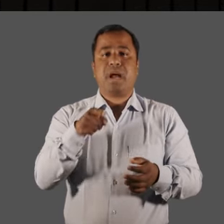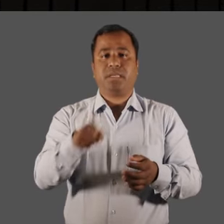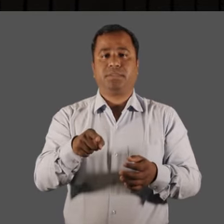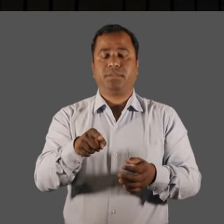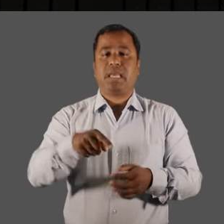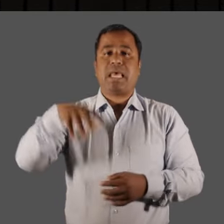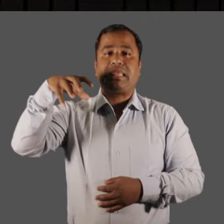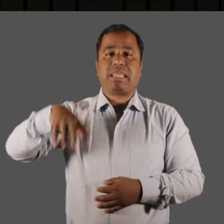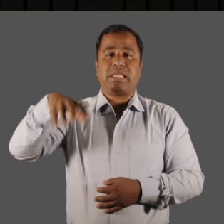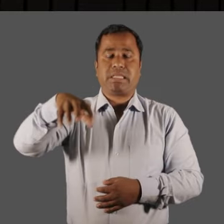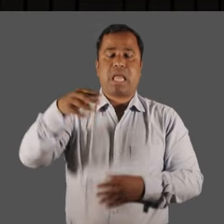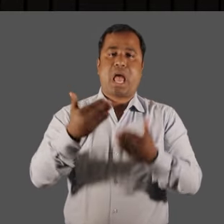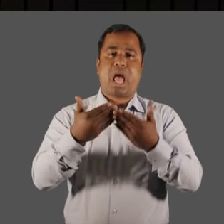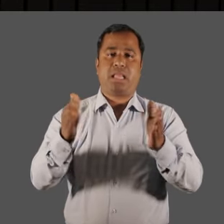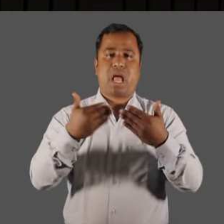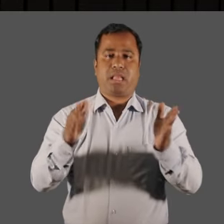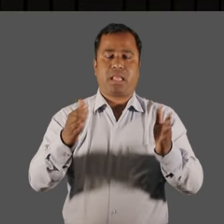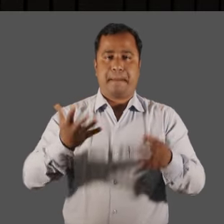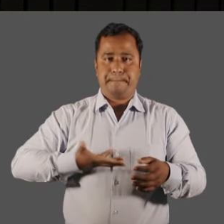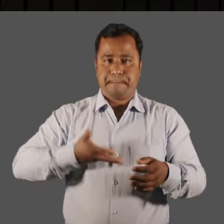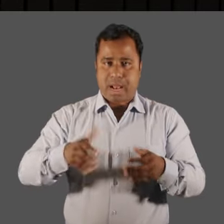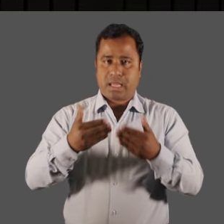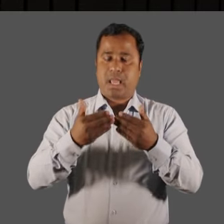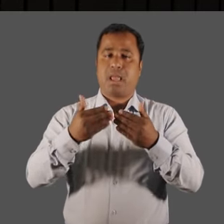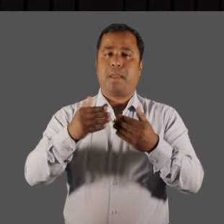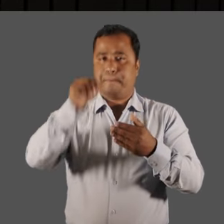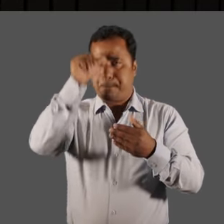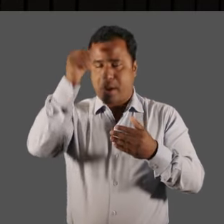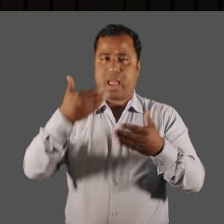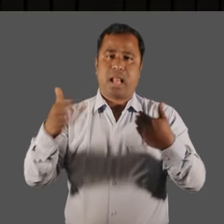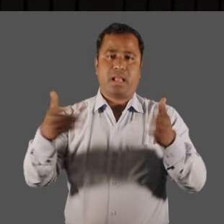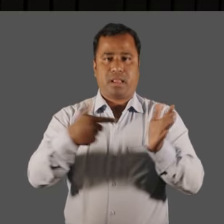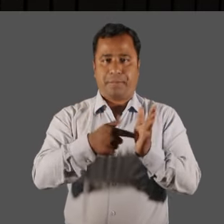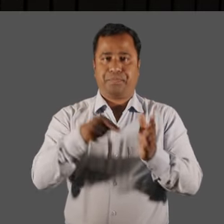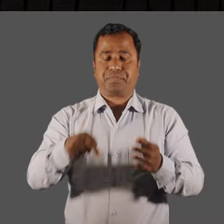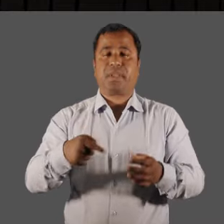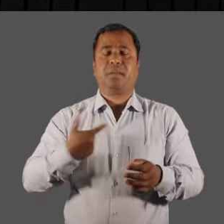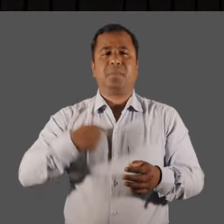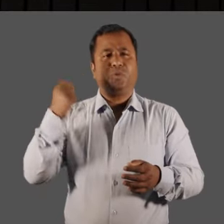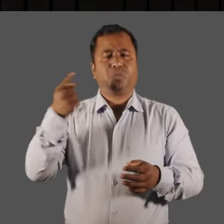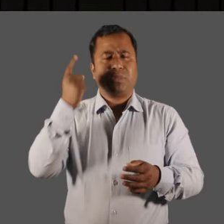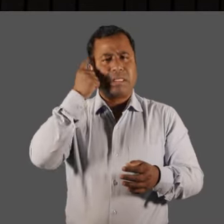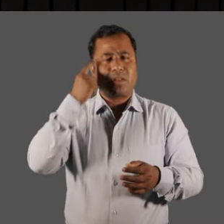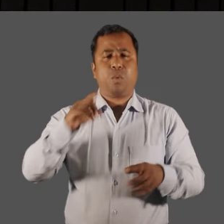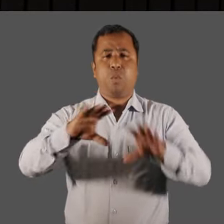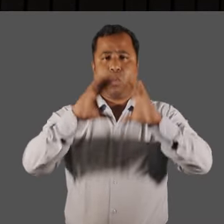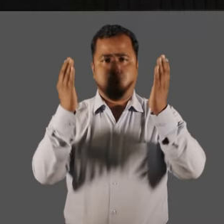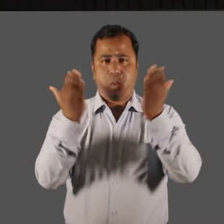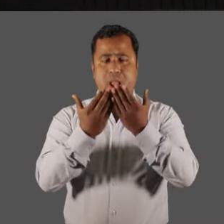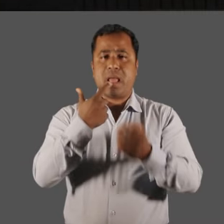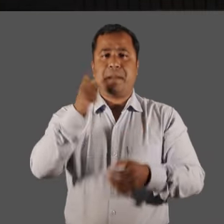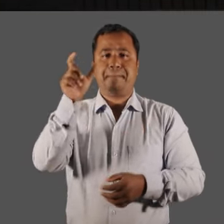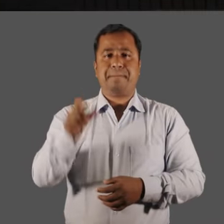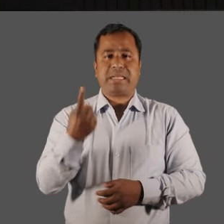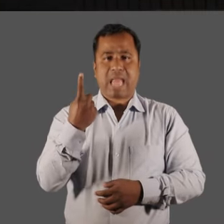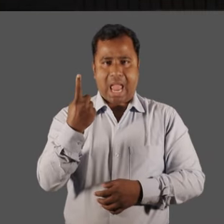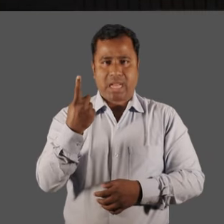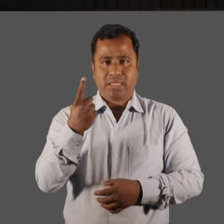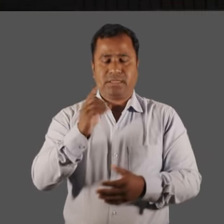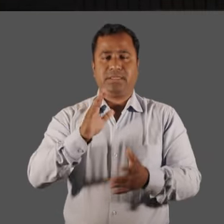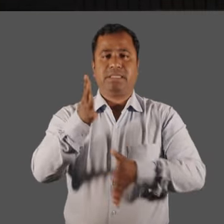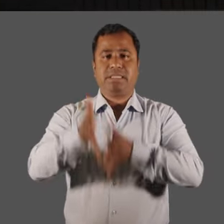প্রতিটা দেশের ভাষা কিন্তু আলাদা। আমাদের অনেকের একটা ধারণা আছে যে পুরো পৃথিবীতে মনে হয় একটা ইশারা ভাষাই, আমরা সবাই